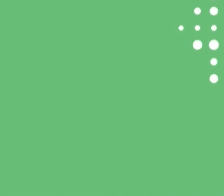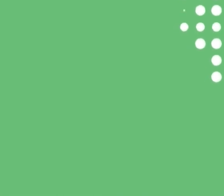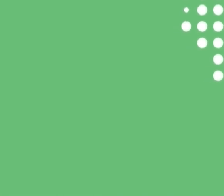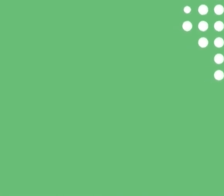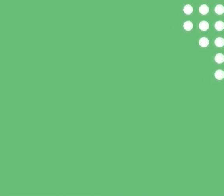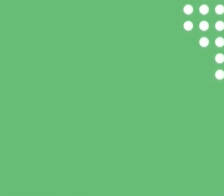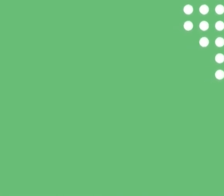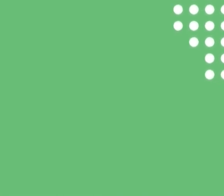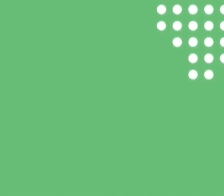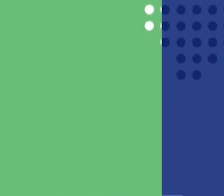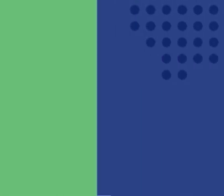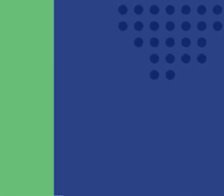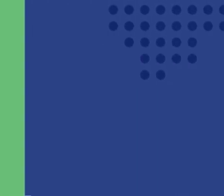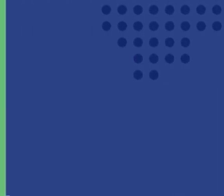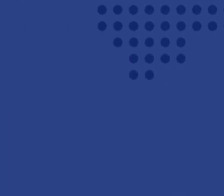Музика